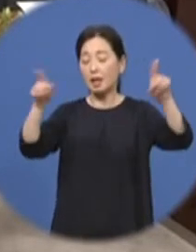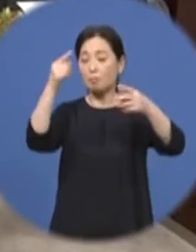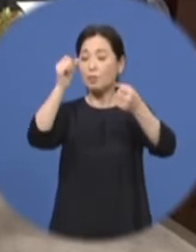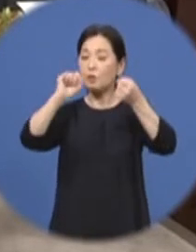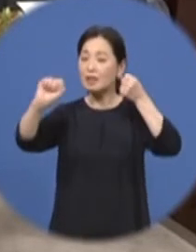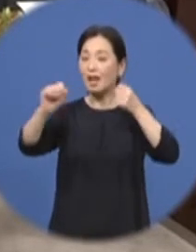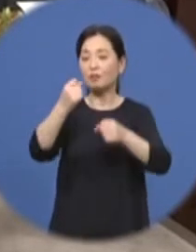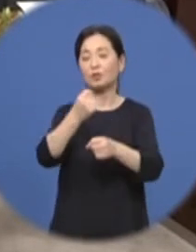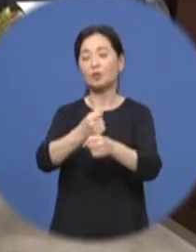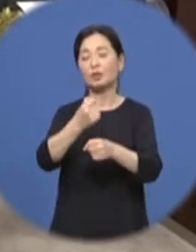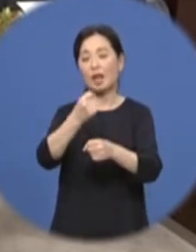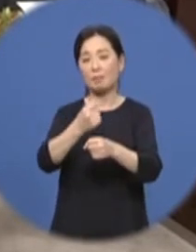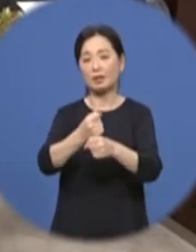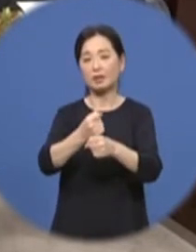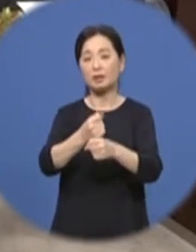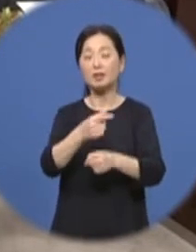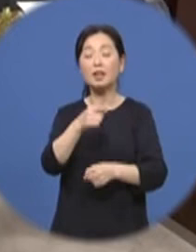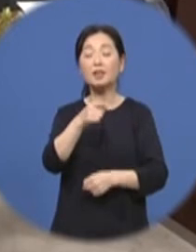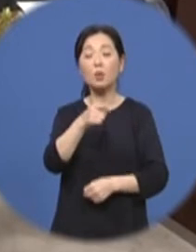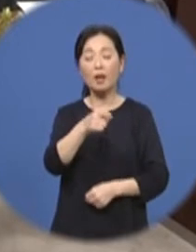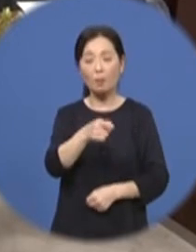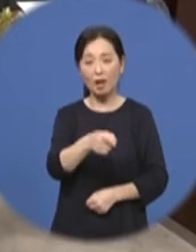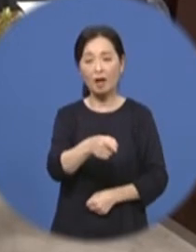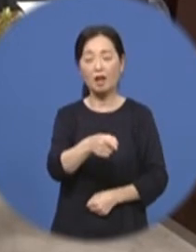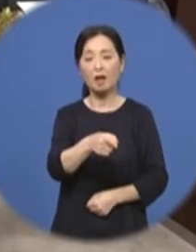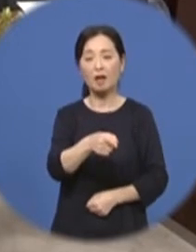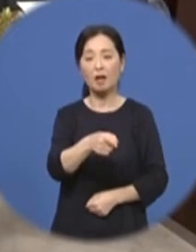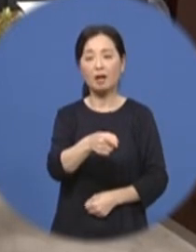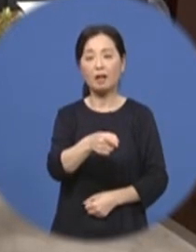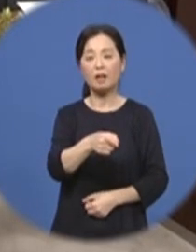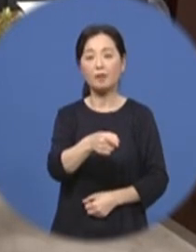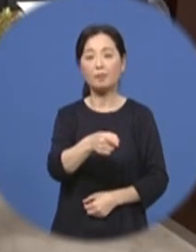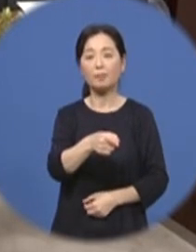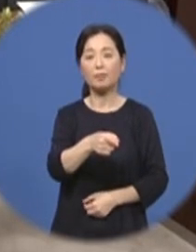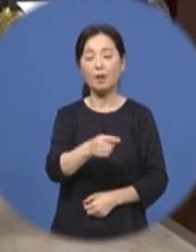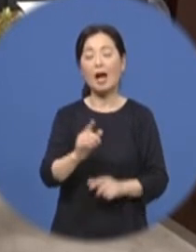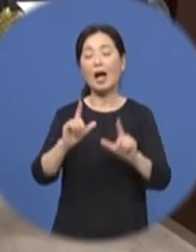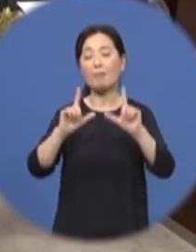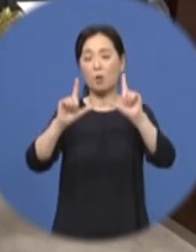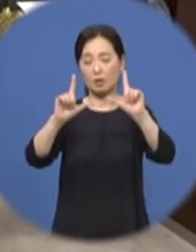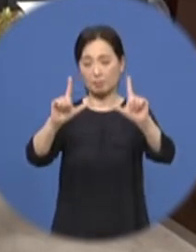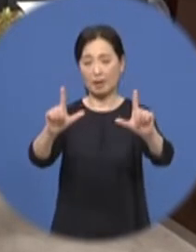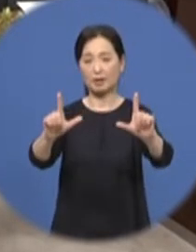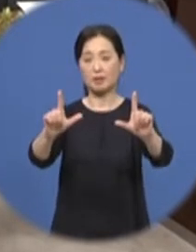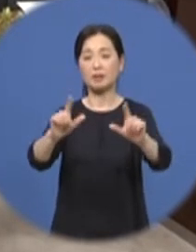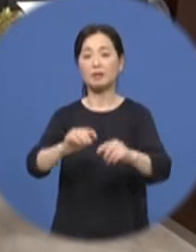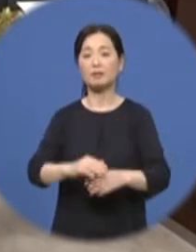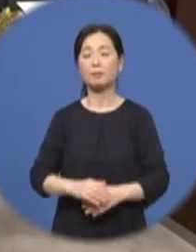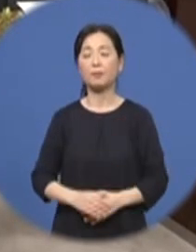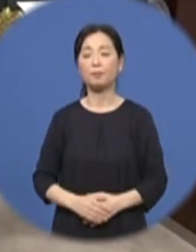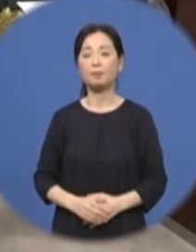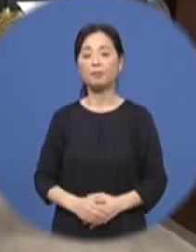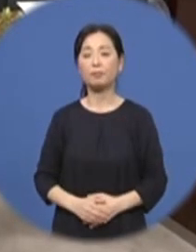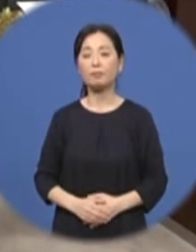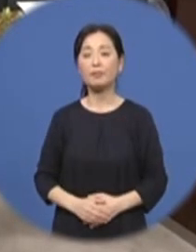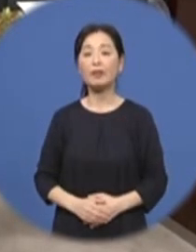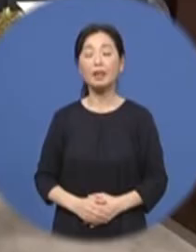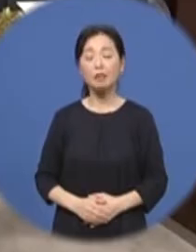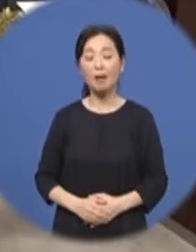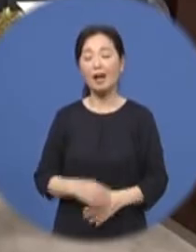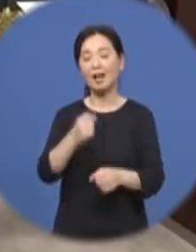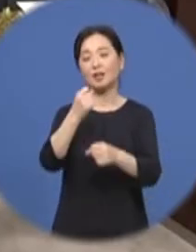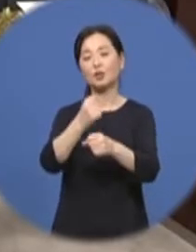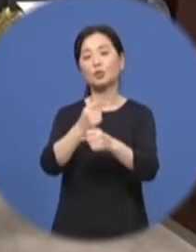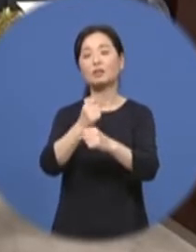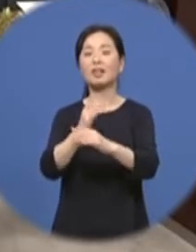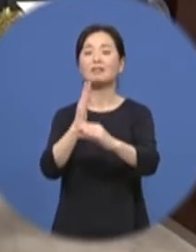はい、そのミュージカルはを発表する、うん、今ちょうど作ってる最中です。 楽